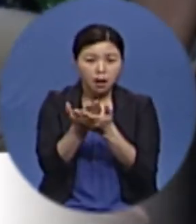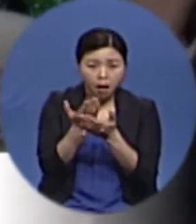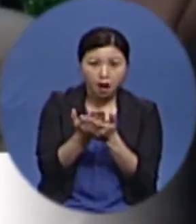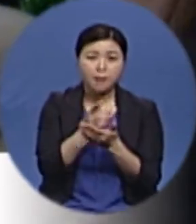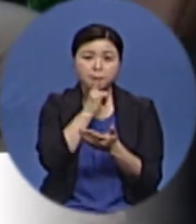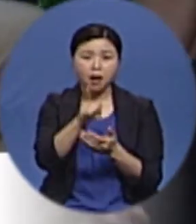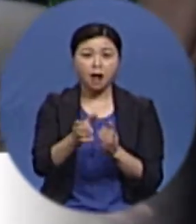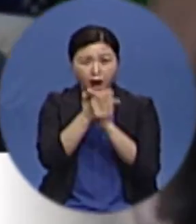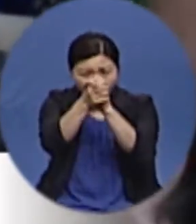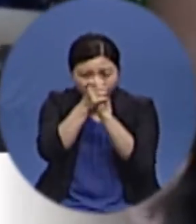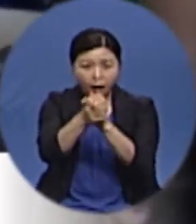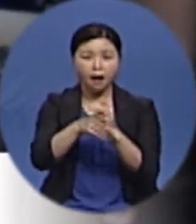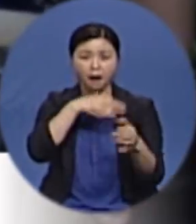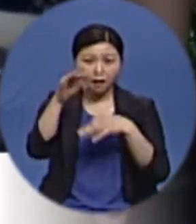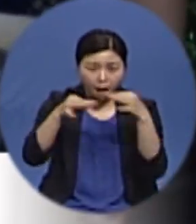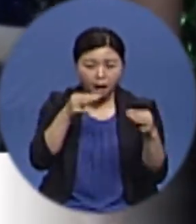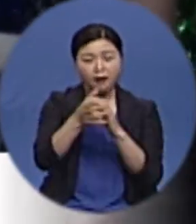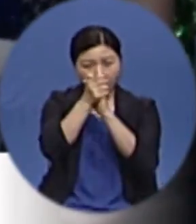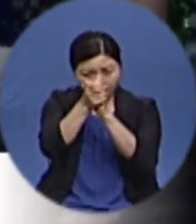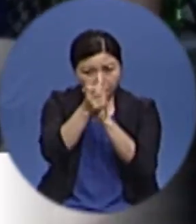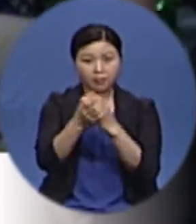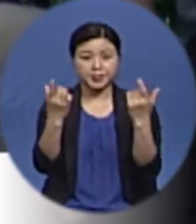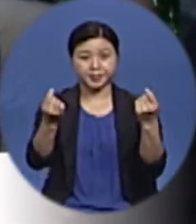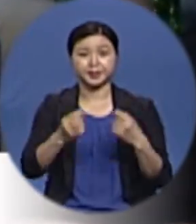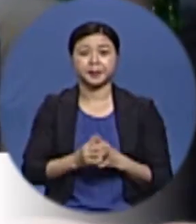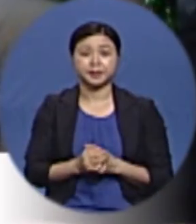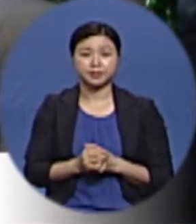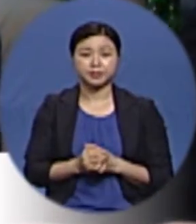애원하고 또 애원하고 또 애원하는 것입니다.